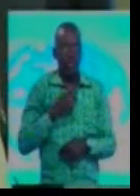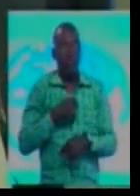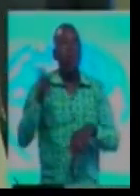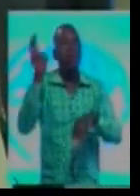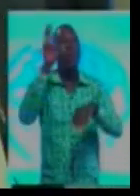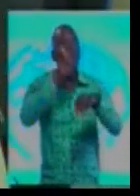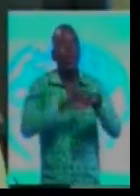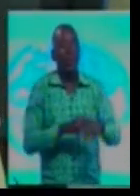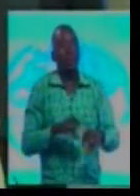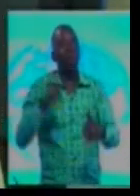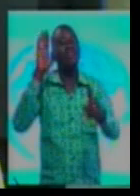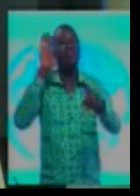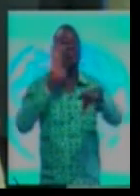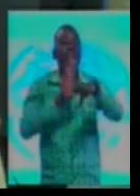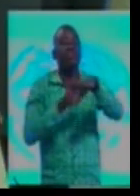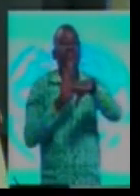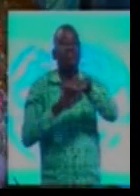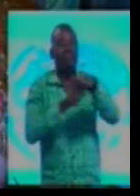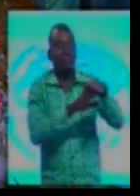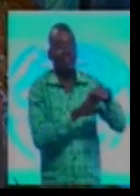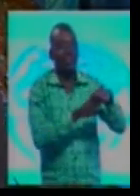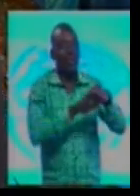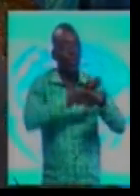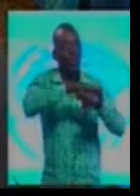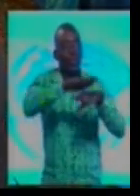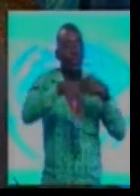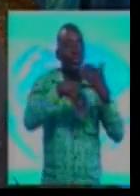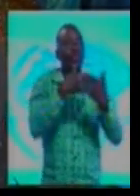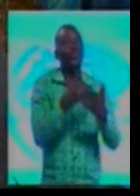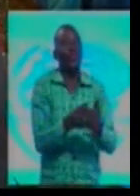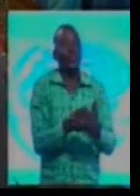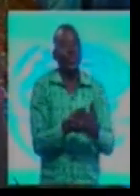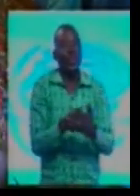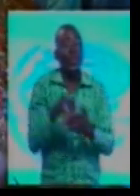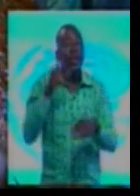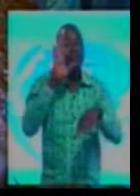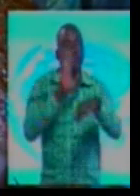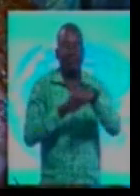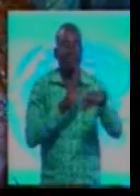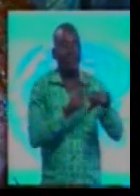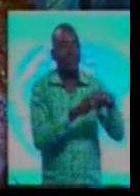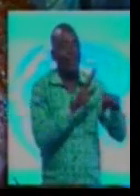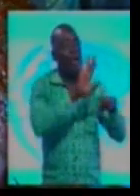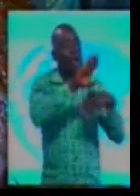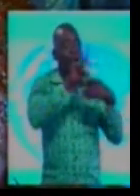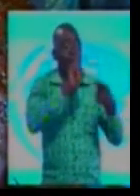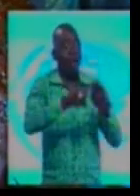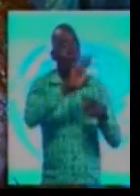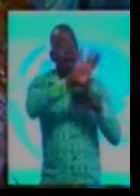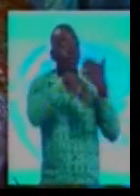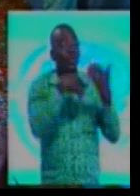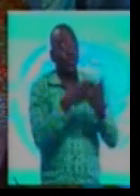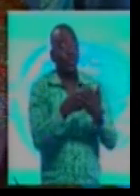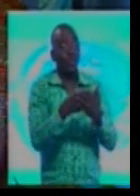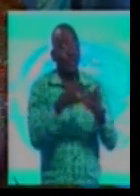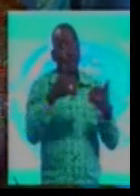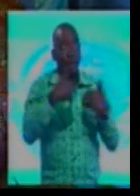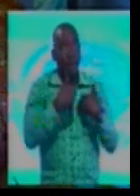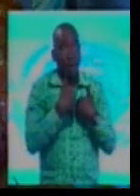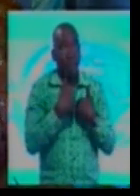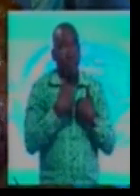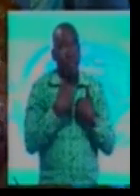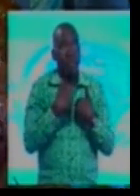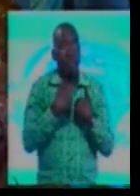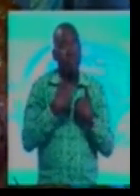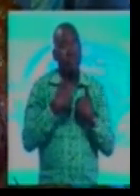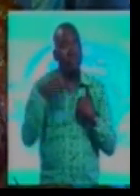la prévention. Nous devons surtout, et là je fais un appel à tous, avoir de la